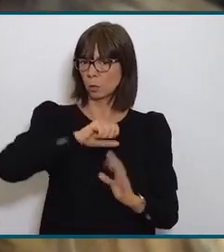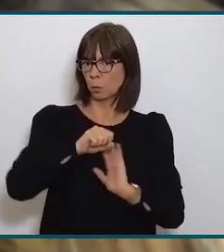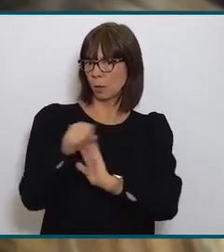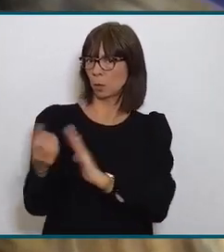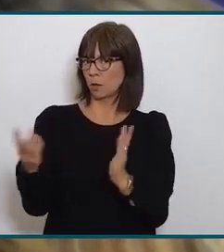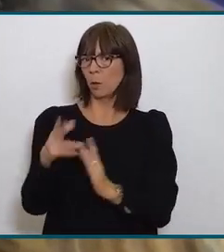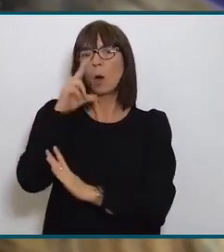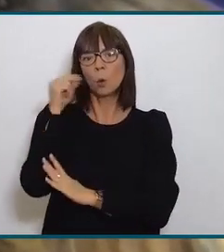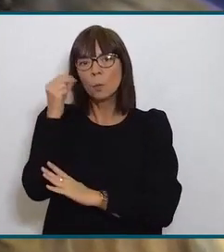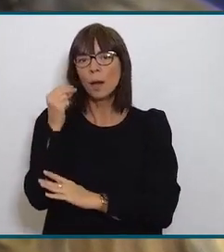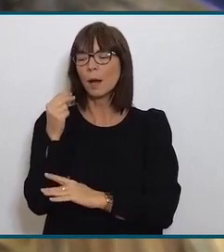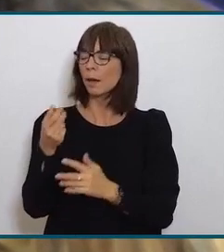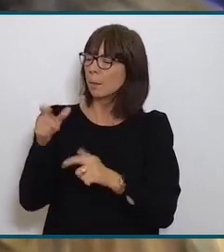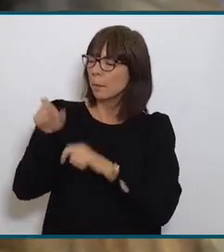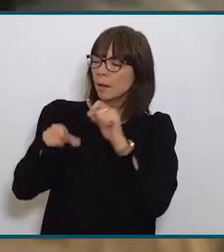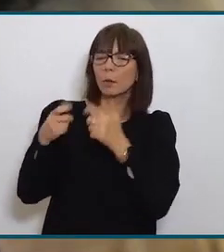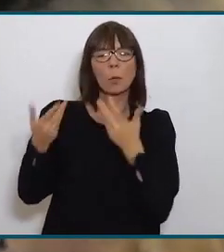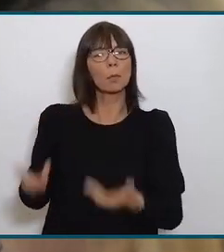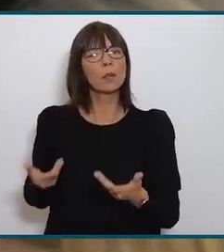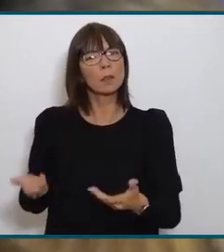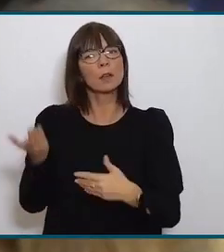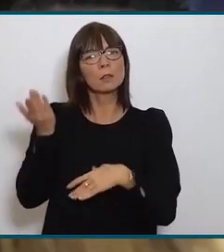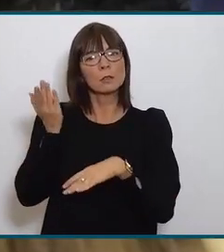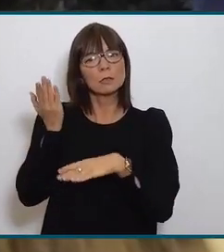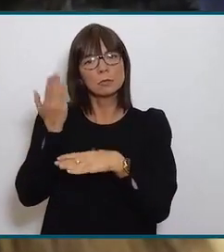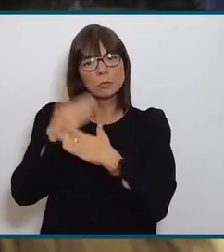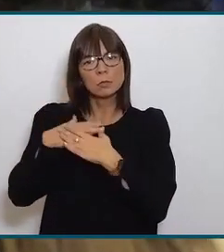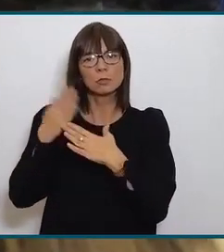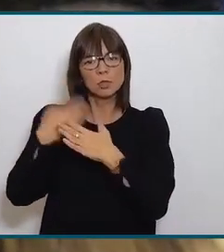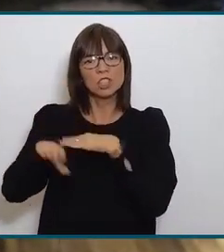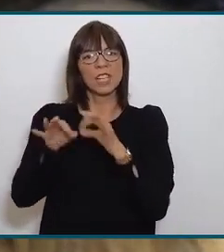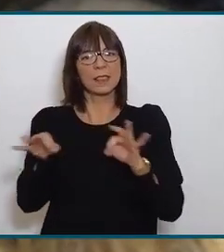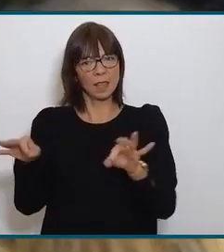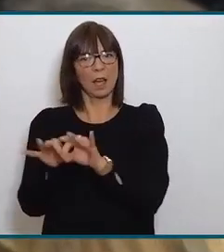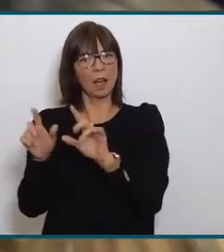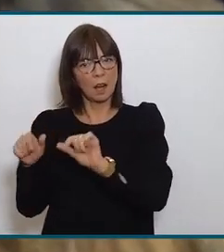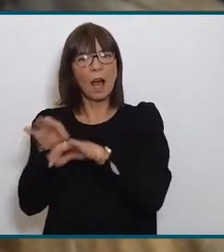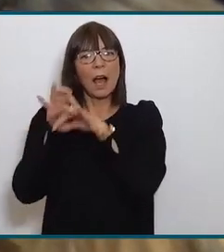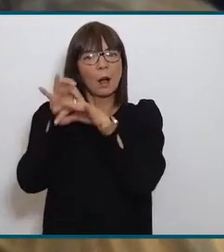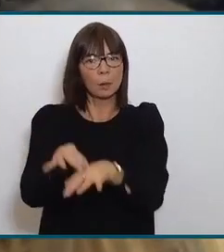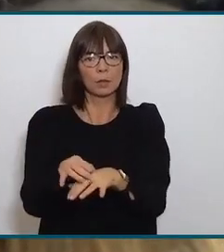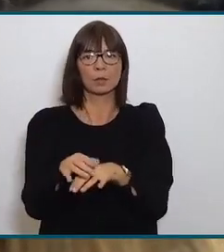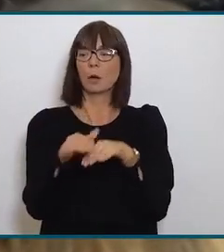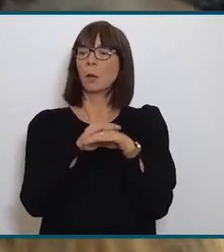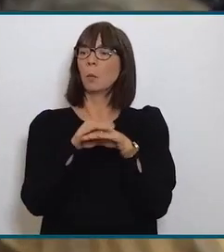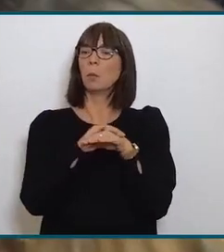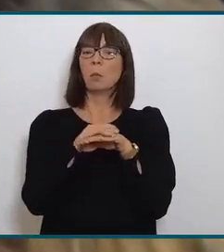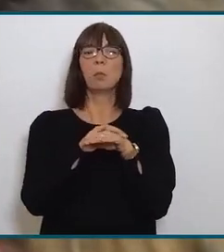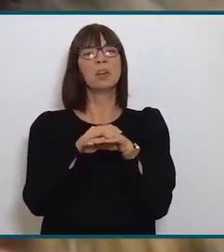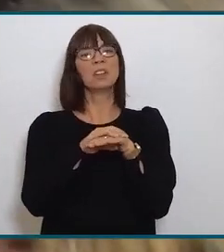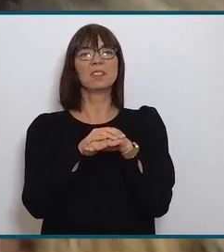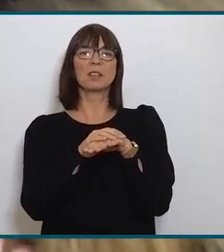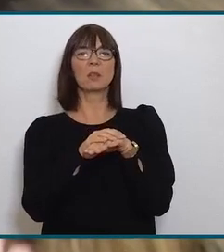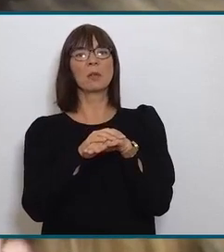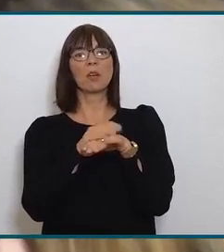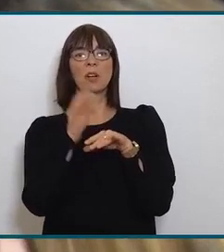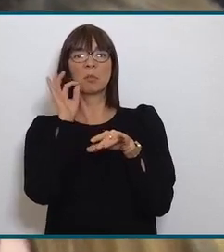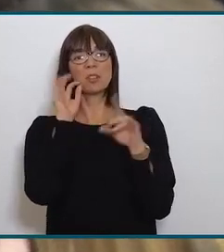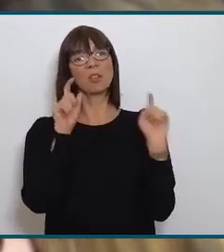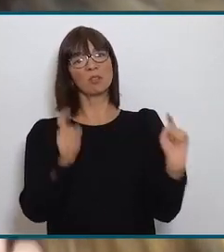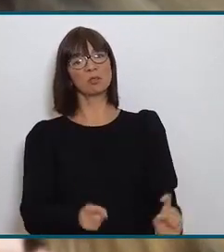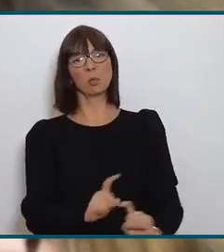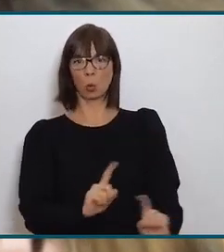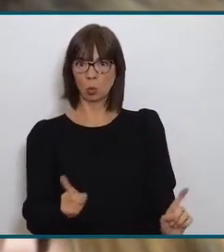la prévention et l'accompagnement. Cette politique n'est pas une politique au rabais, loin s'en faut. Ce sont des budgets